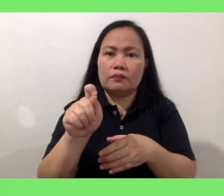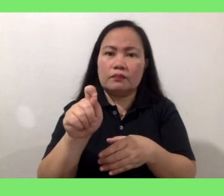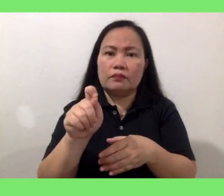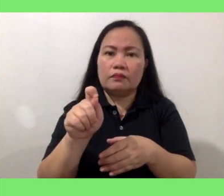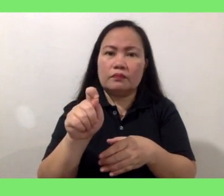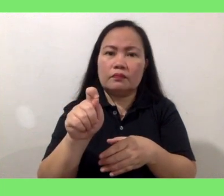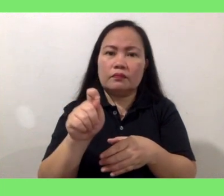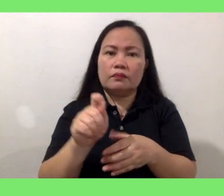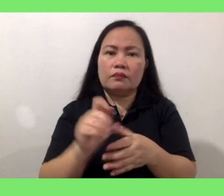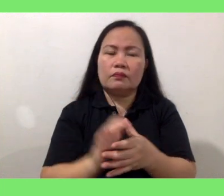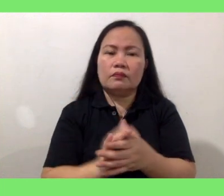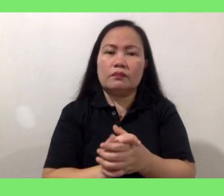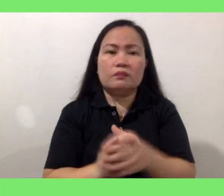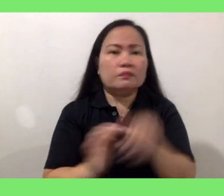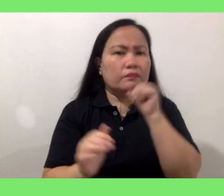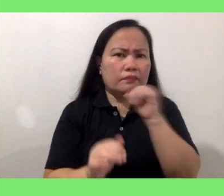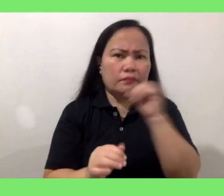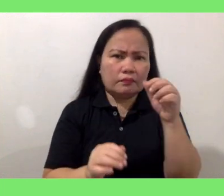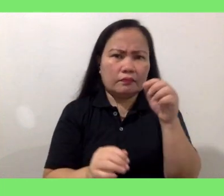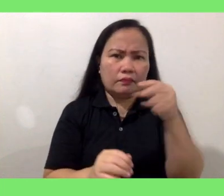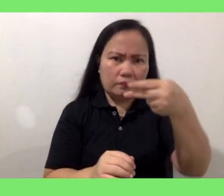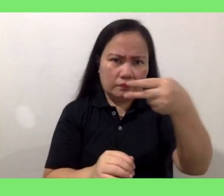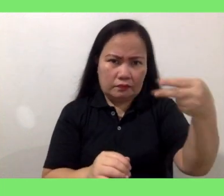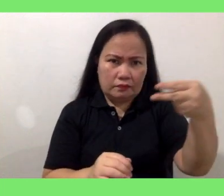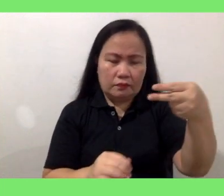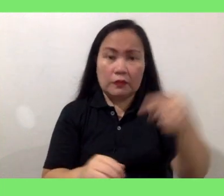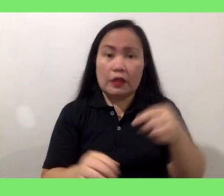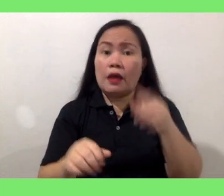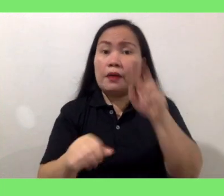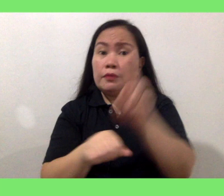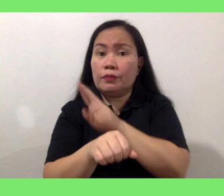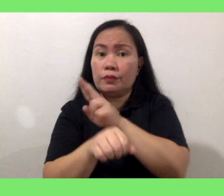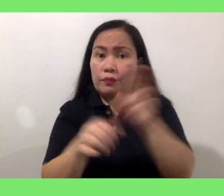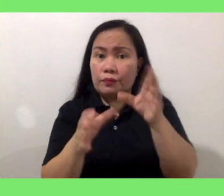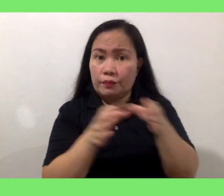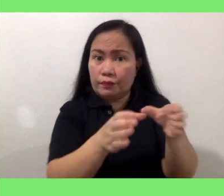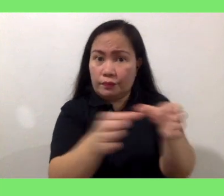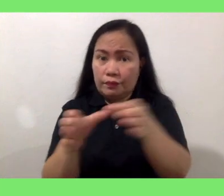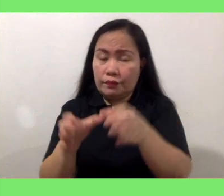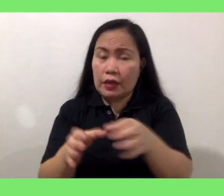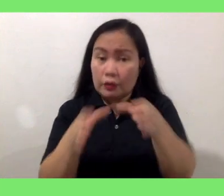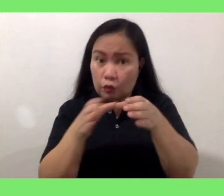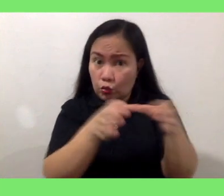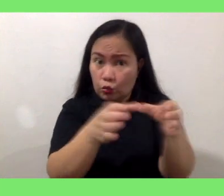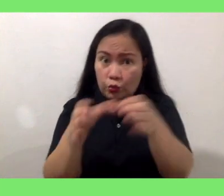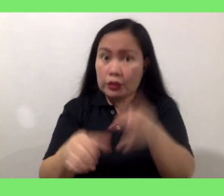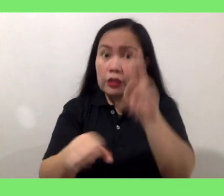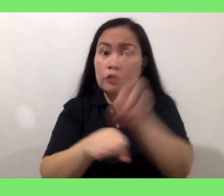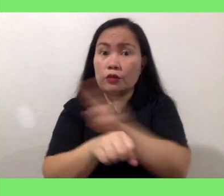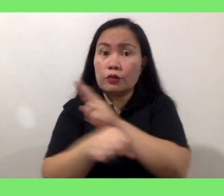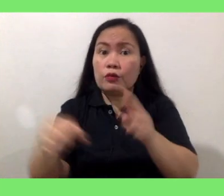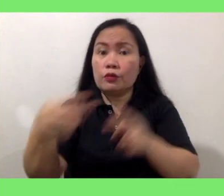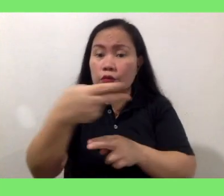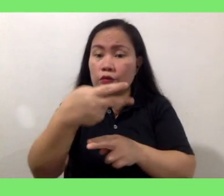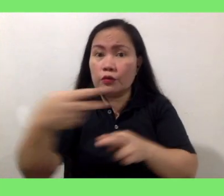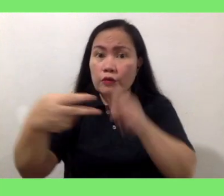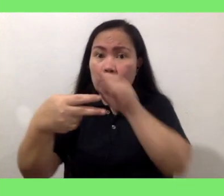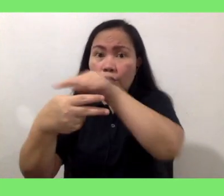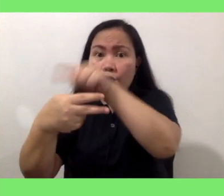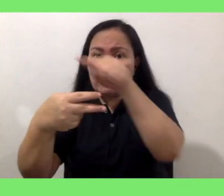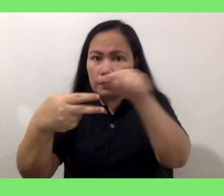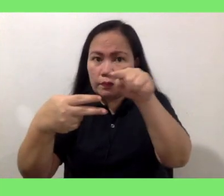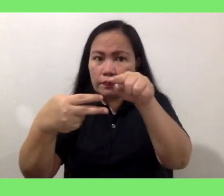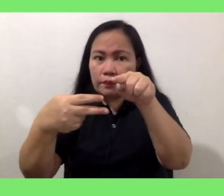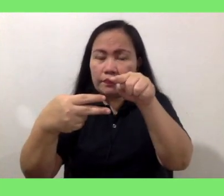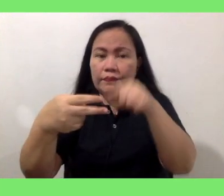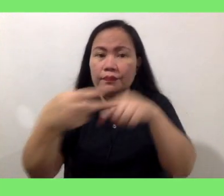term natin, hindi na po ito ang symbol na gagamitin natin. We will be using this. So para siyang equal na merong alon